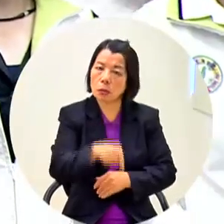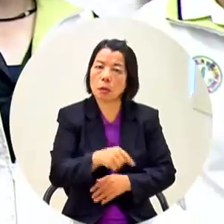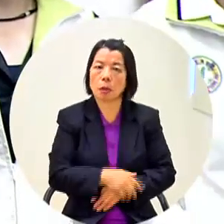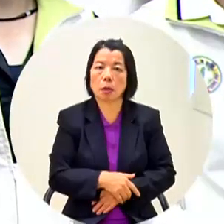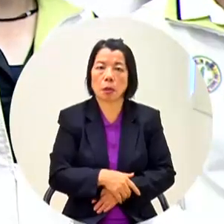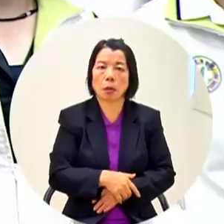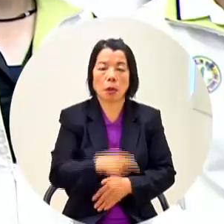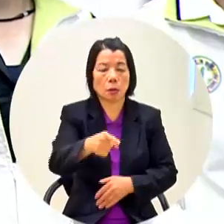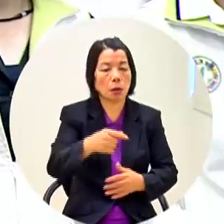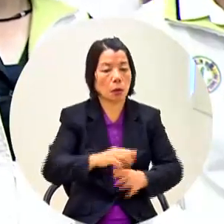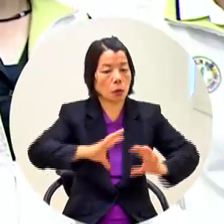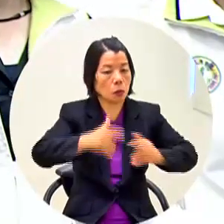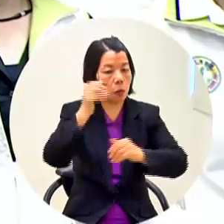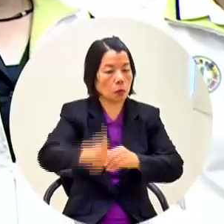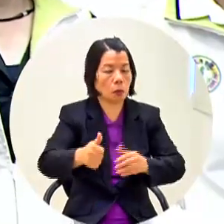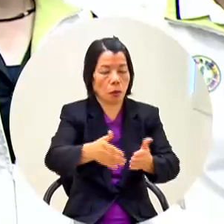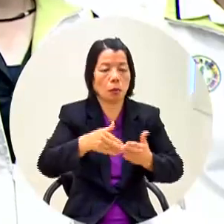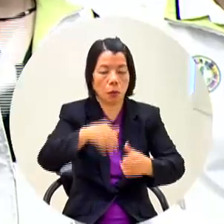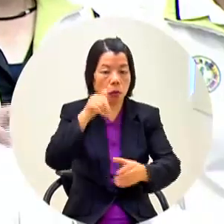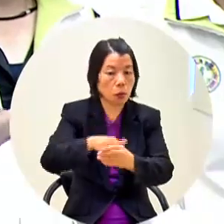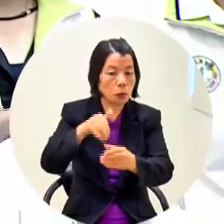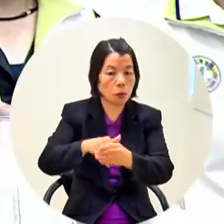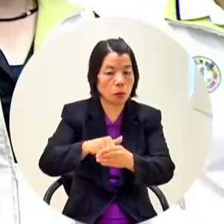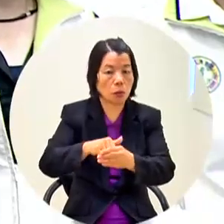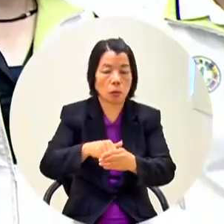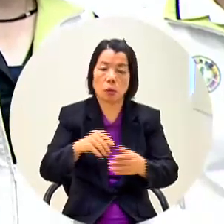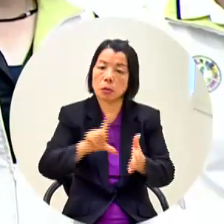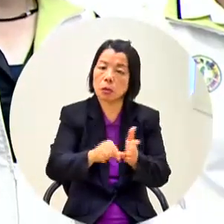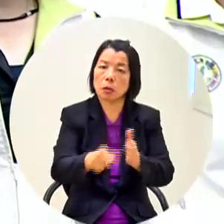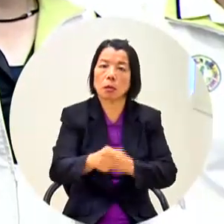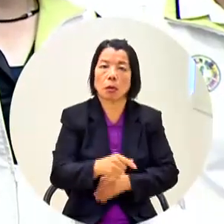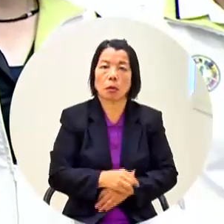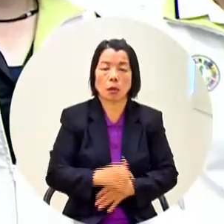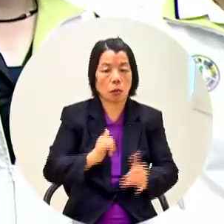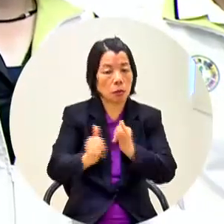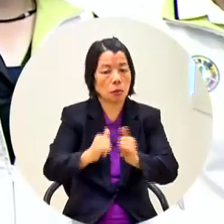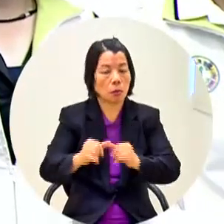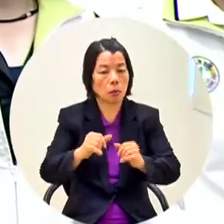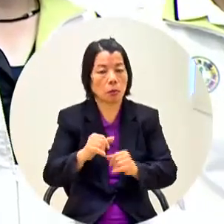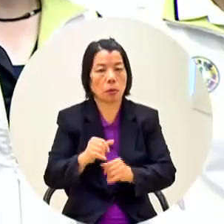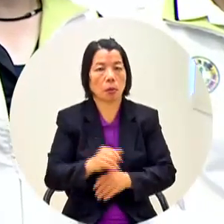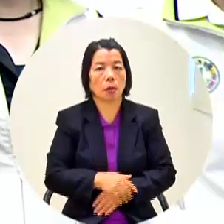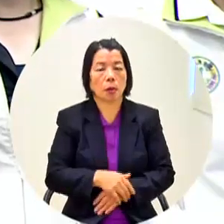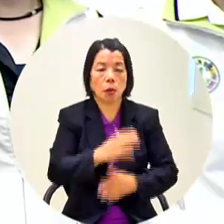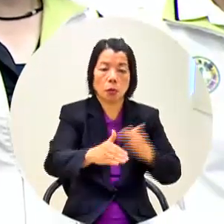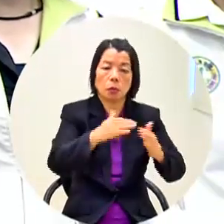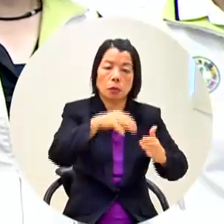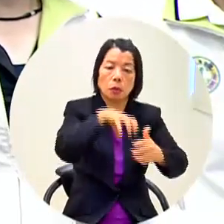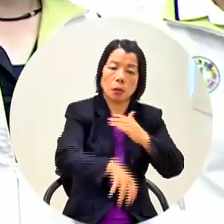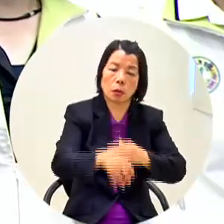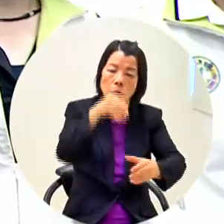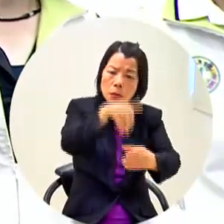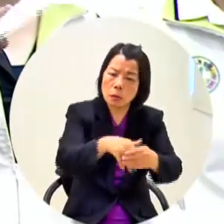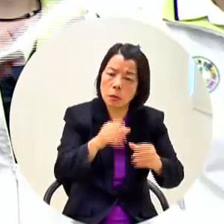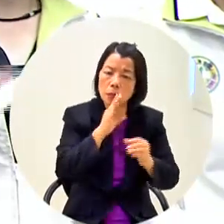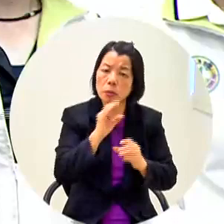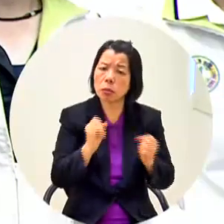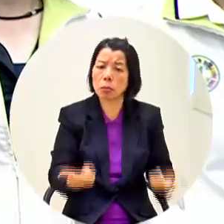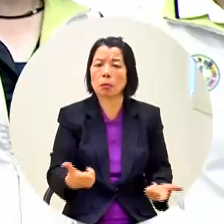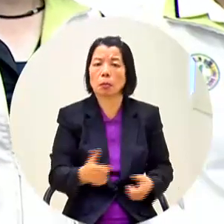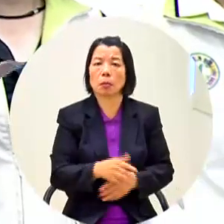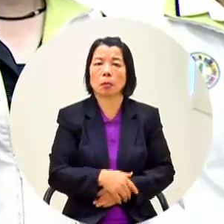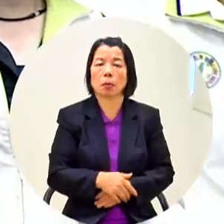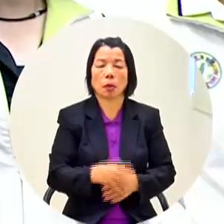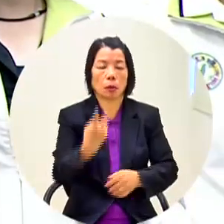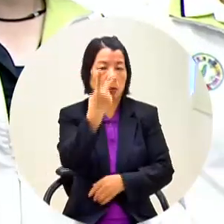跑选总统，今年1月11号投总统票的时候，市民不是就在学校投开票所投票吗？前两